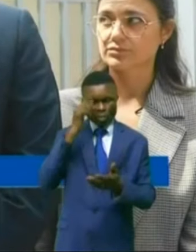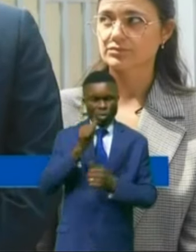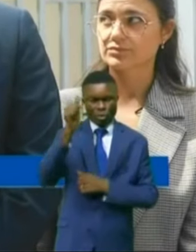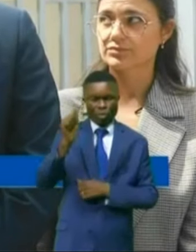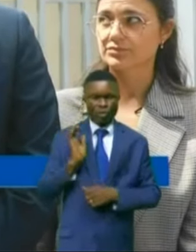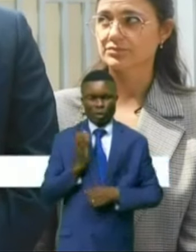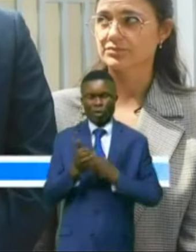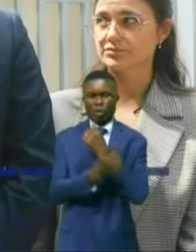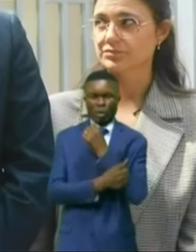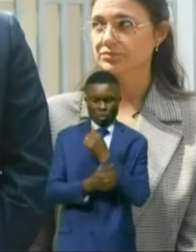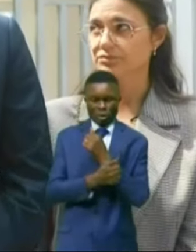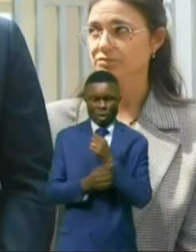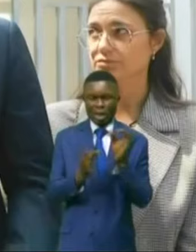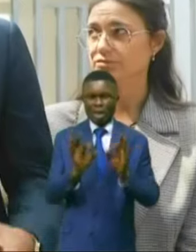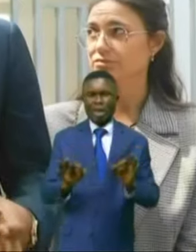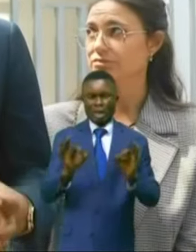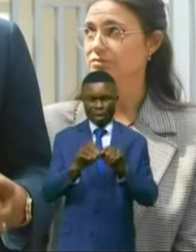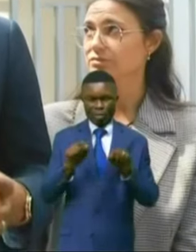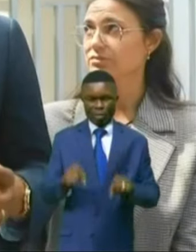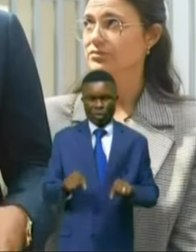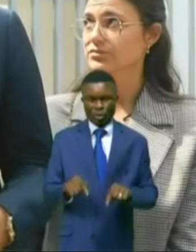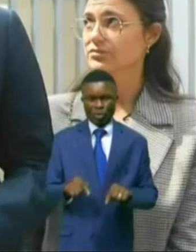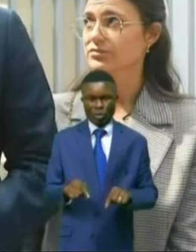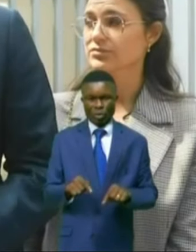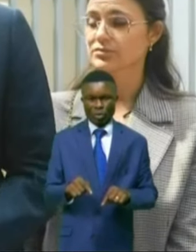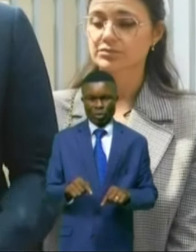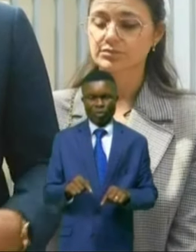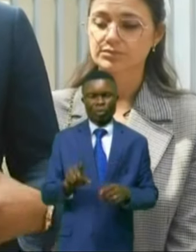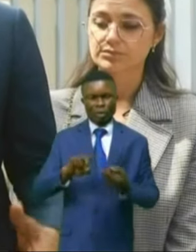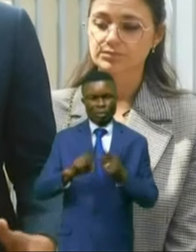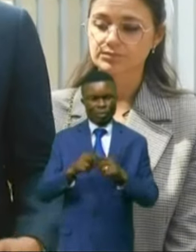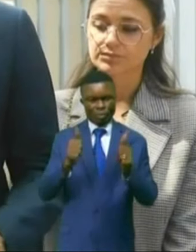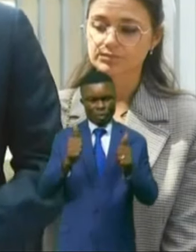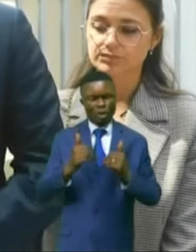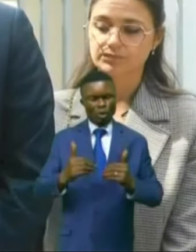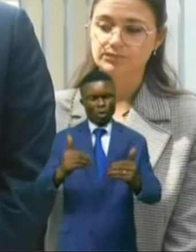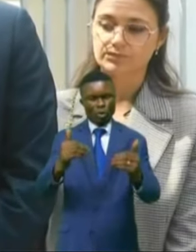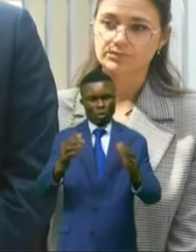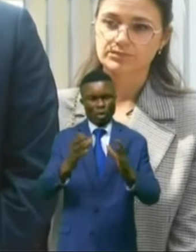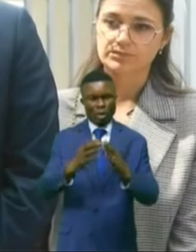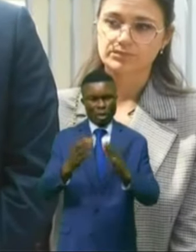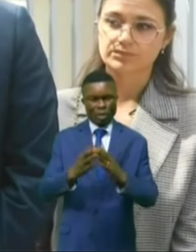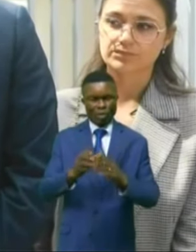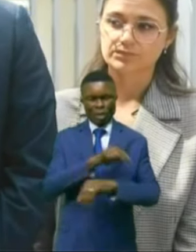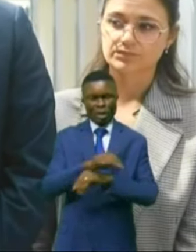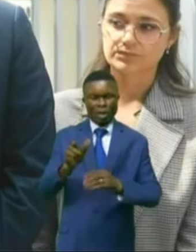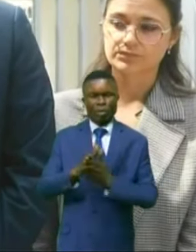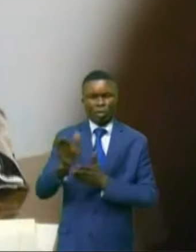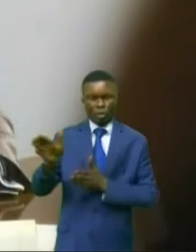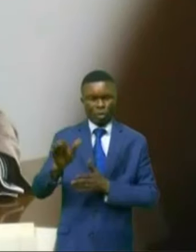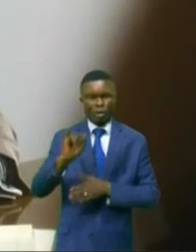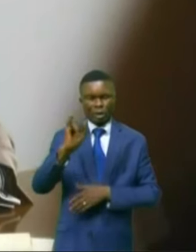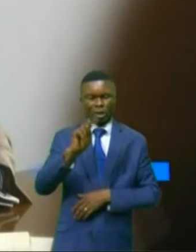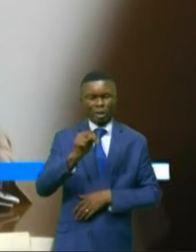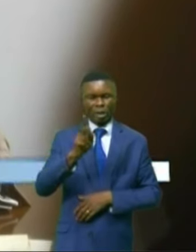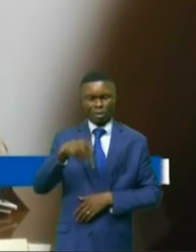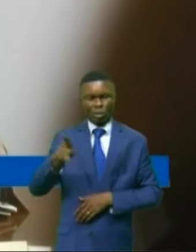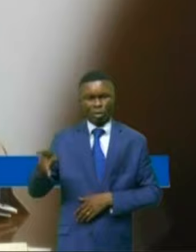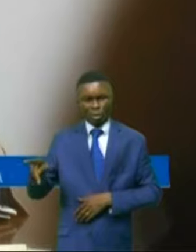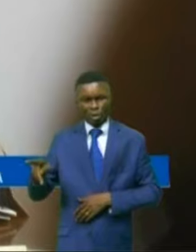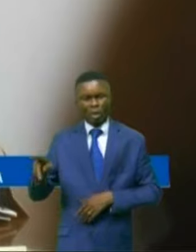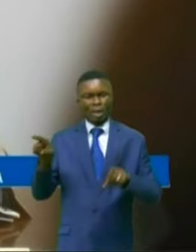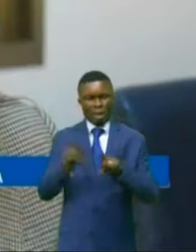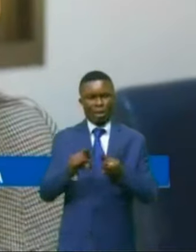pays. Voilà, c'est important. On est en bonne relation et ça va continuer avec la direction générale de l'INPP. Il en sera de